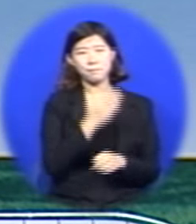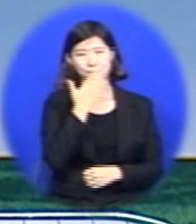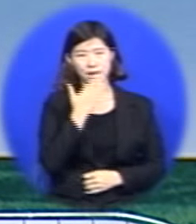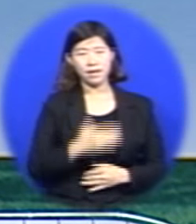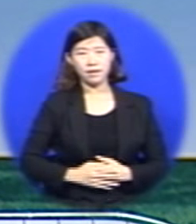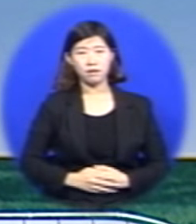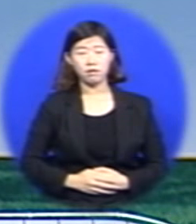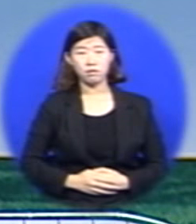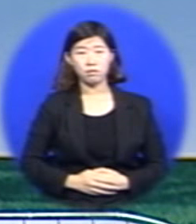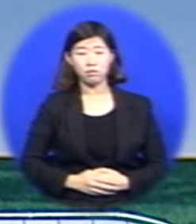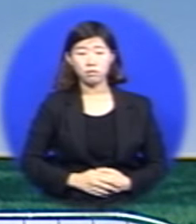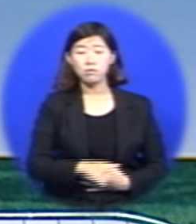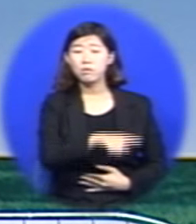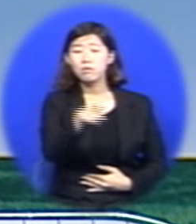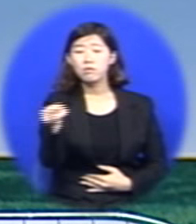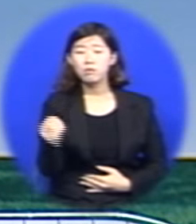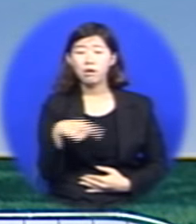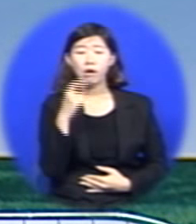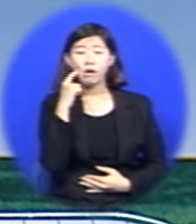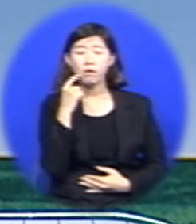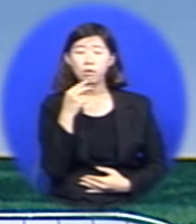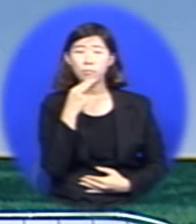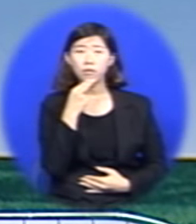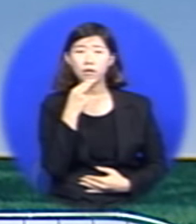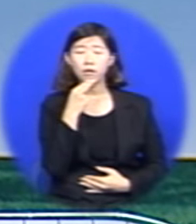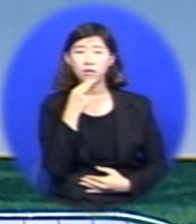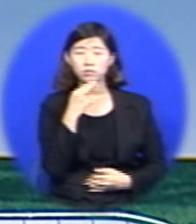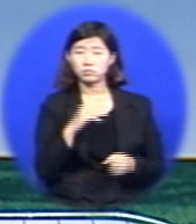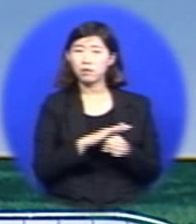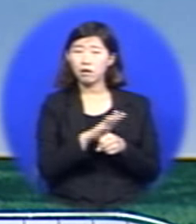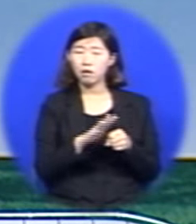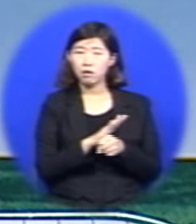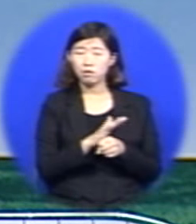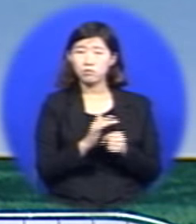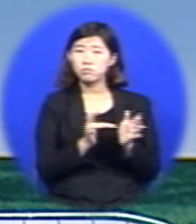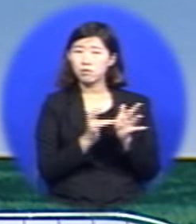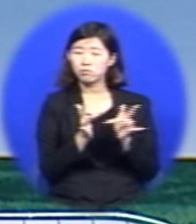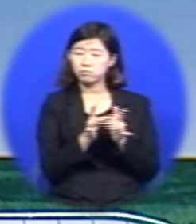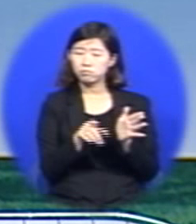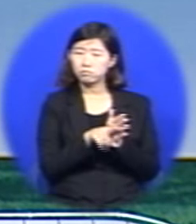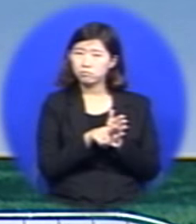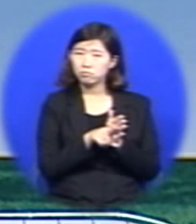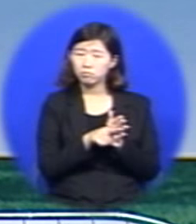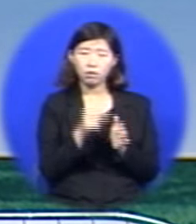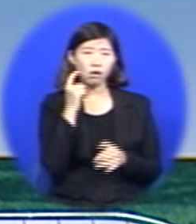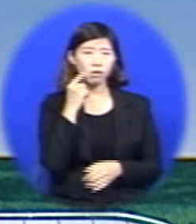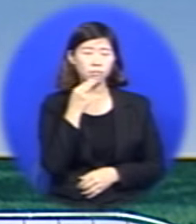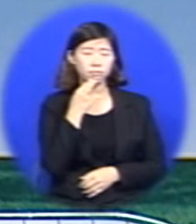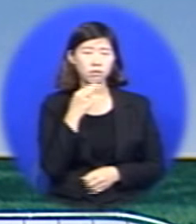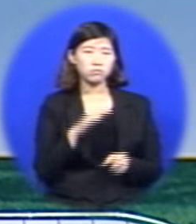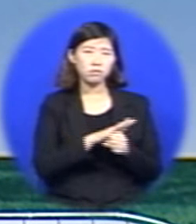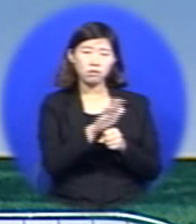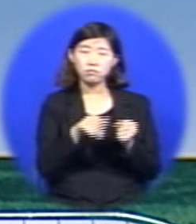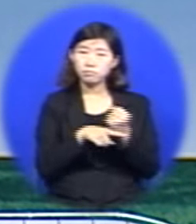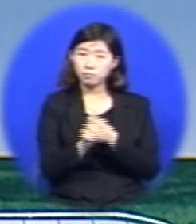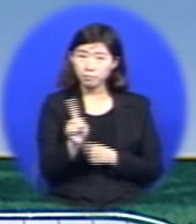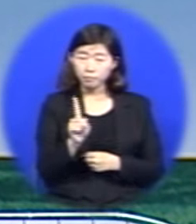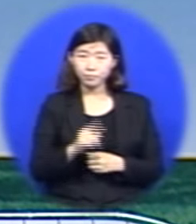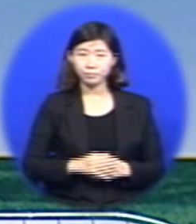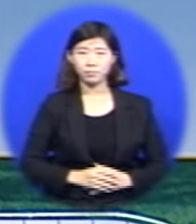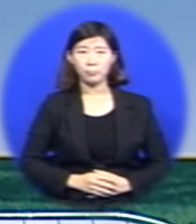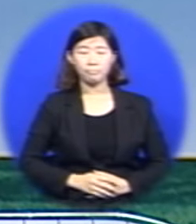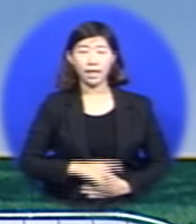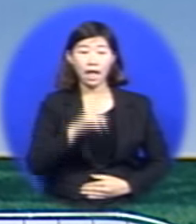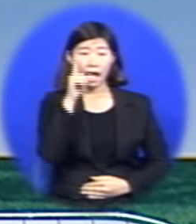사랑이길래 거짓이 없다고 말하는 것일까요? 그 뒷부분에 보면 9절 하반절에 악한